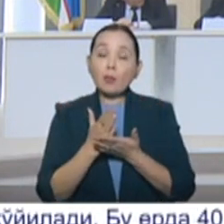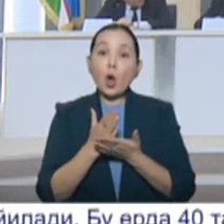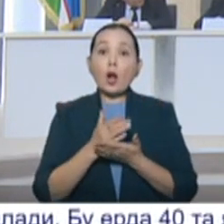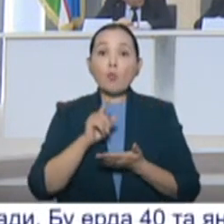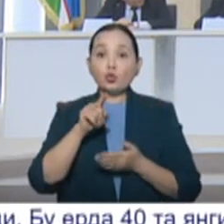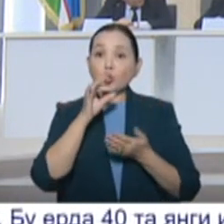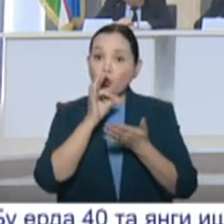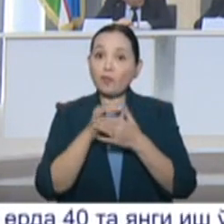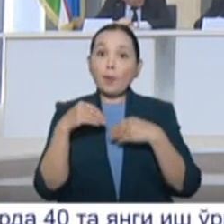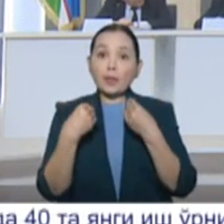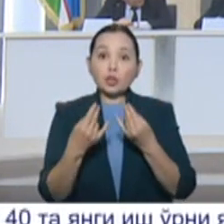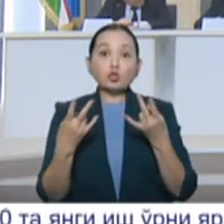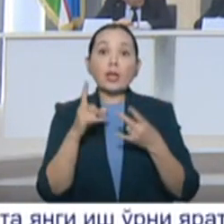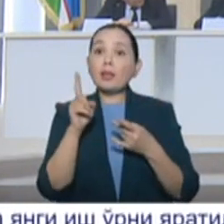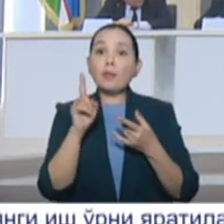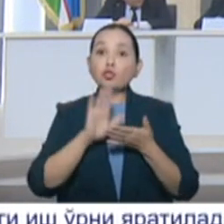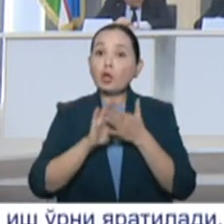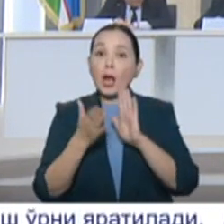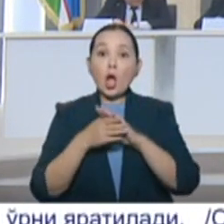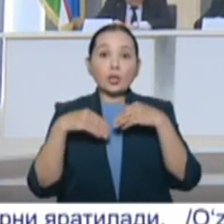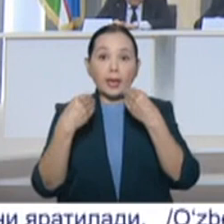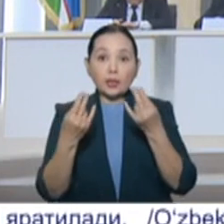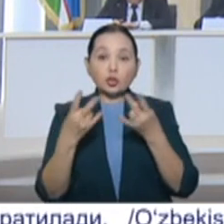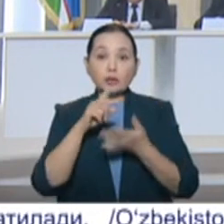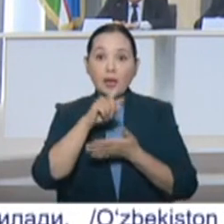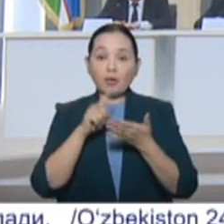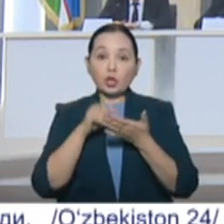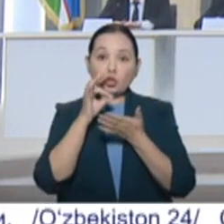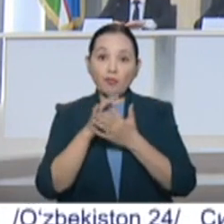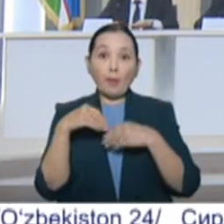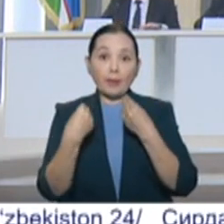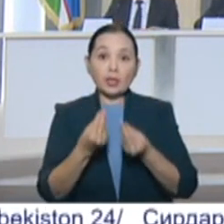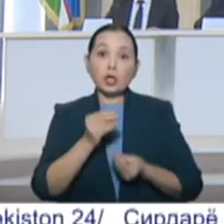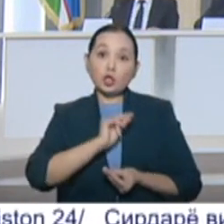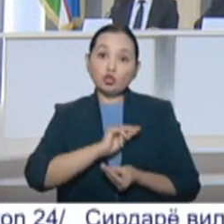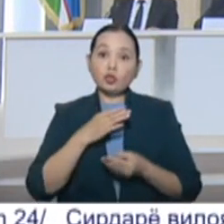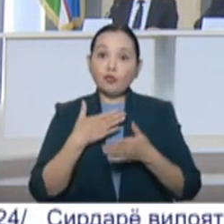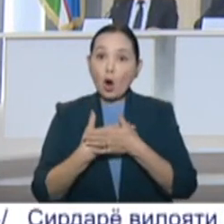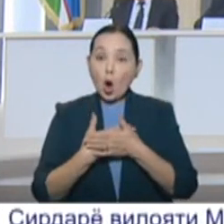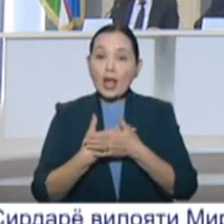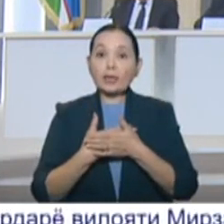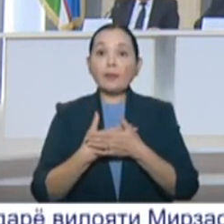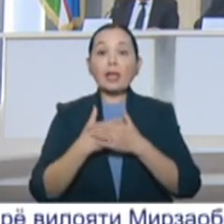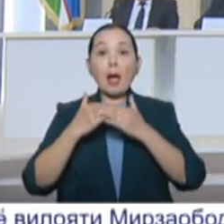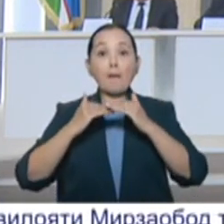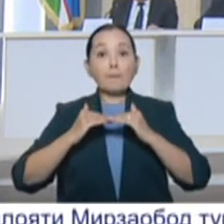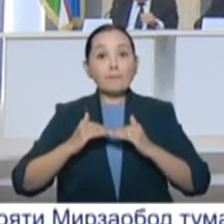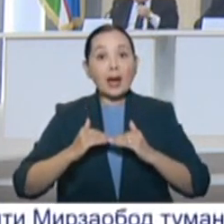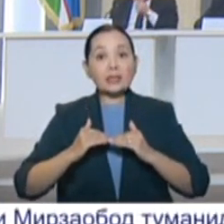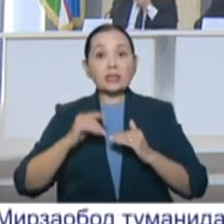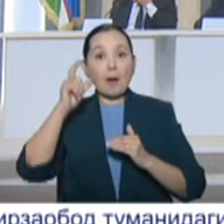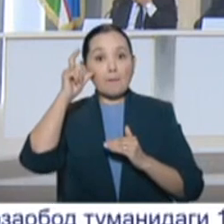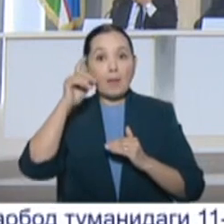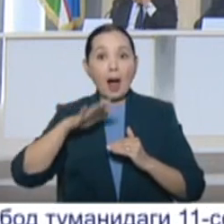talablarga javob berish uchun nima sharoit yaratib berishimiz kerak degan savollarga javob berish uchun ish faoliyatimizni eng pastidan, ya'ni